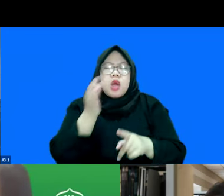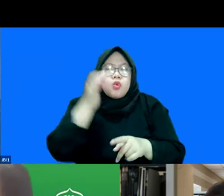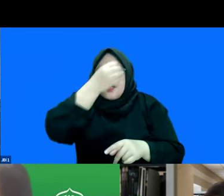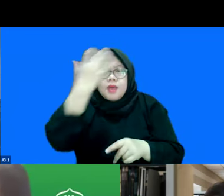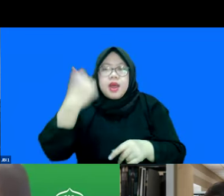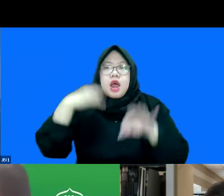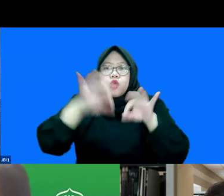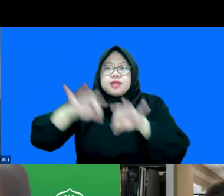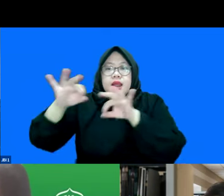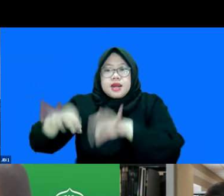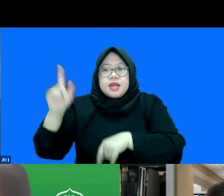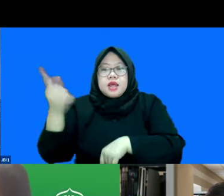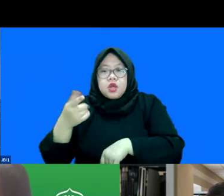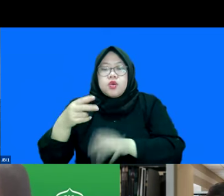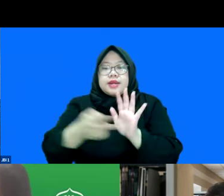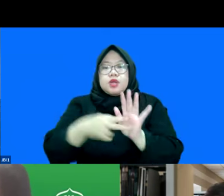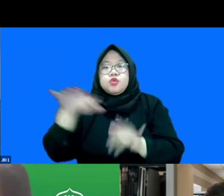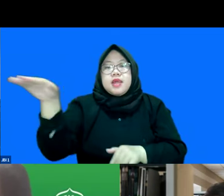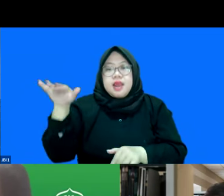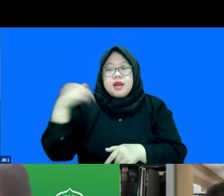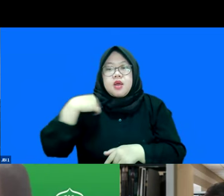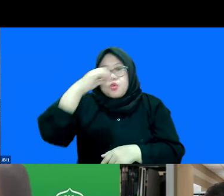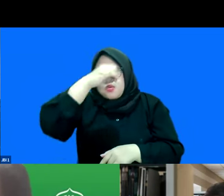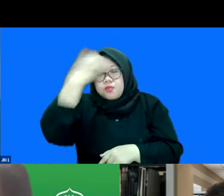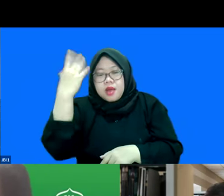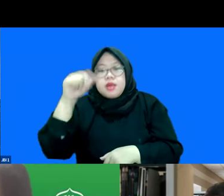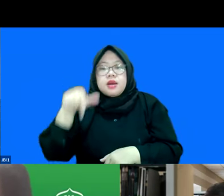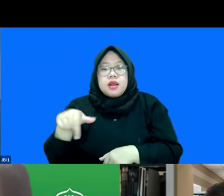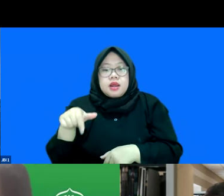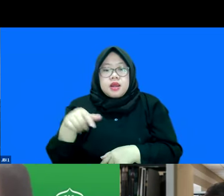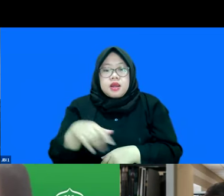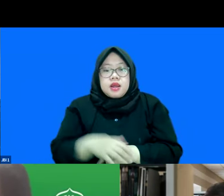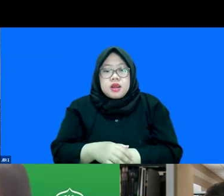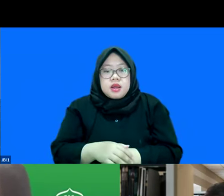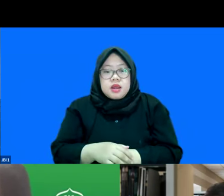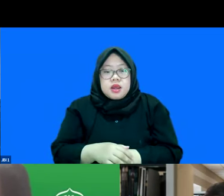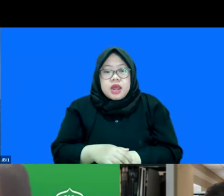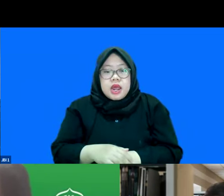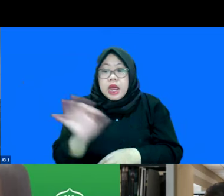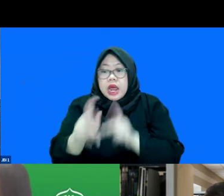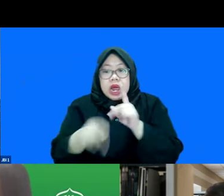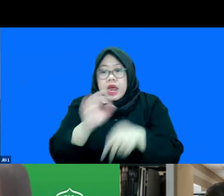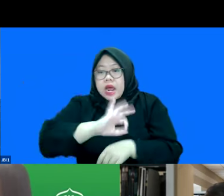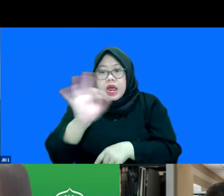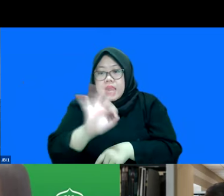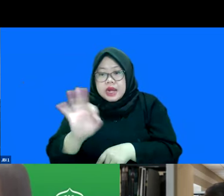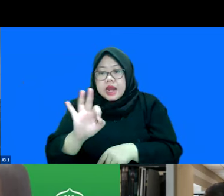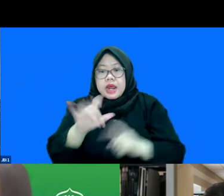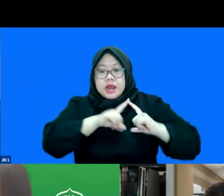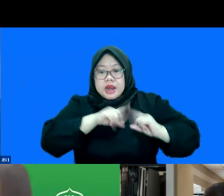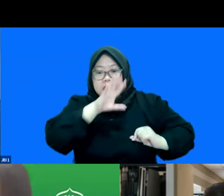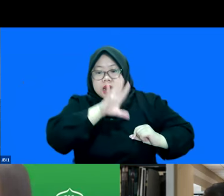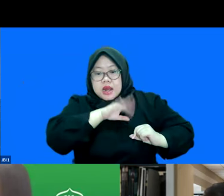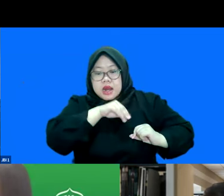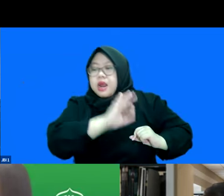atau di New Zealand. Ada aturannya bahwa ketiadaan rekaman yang ada di body cam dalam hal terjadi